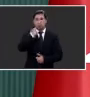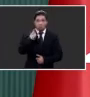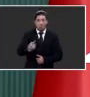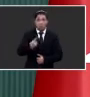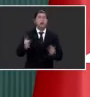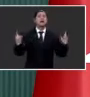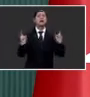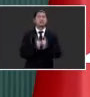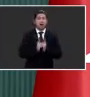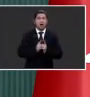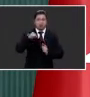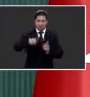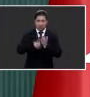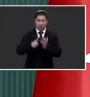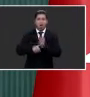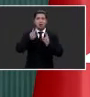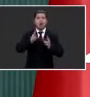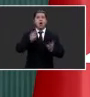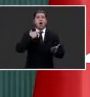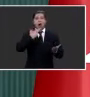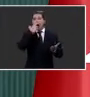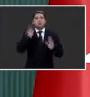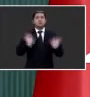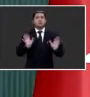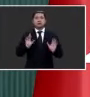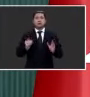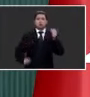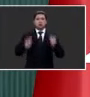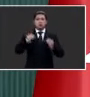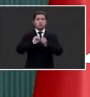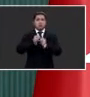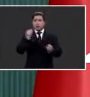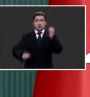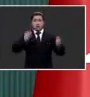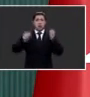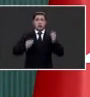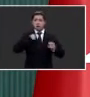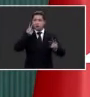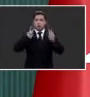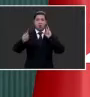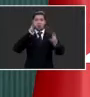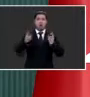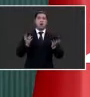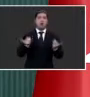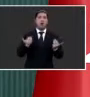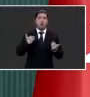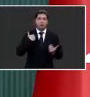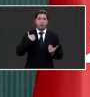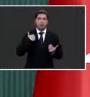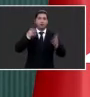Velhasıl bugüne kadar Alışık olmadığımız pek çok sorunla karşı karşıya kalacağımıza